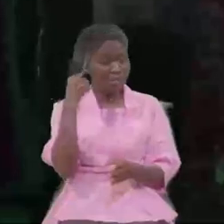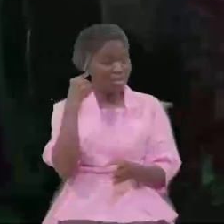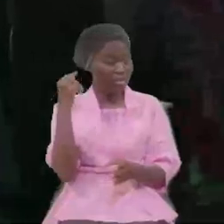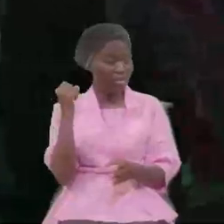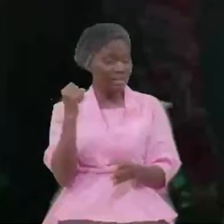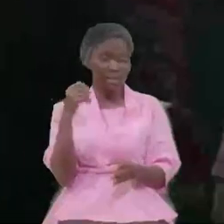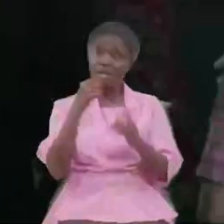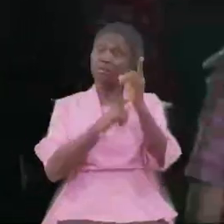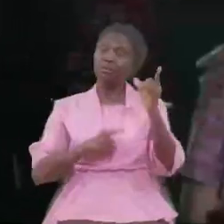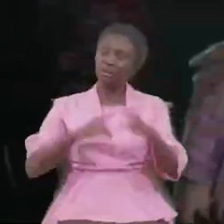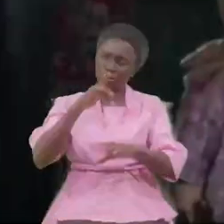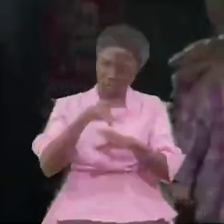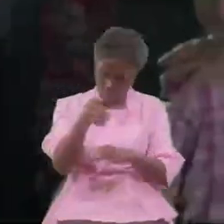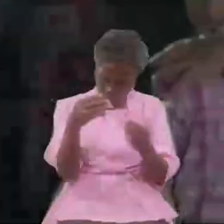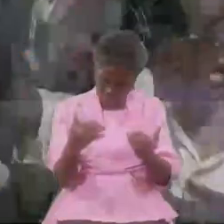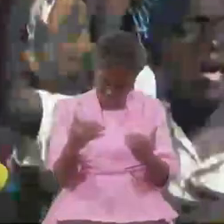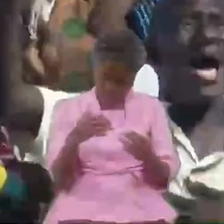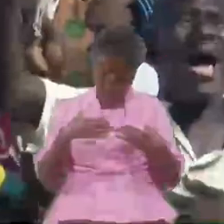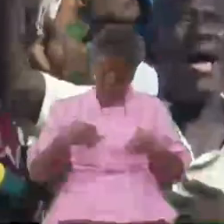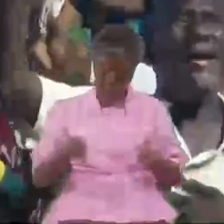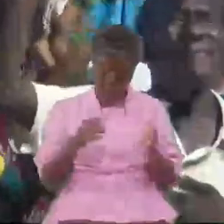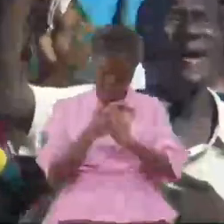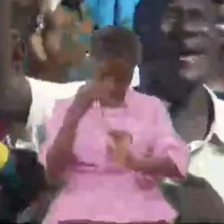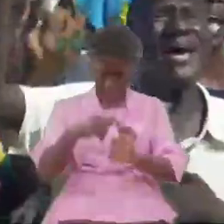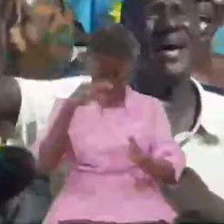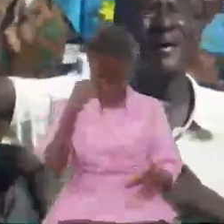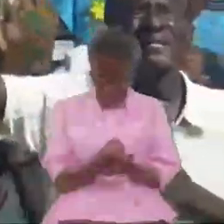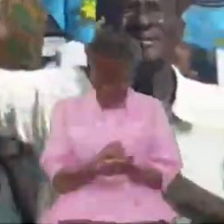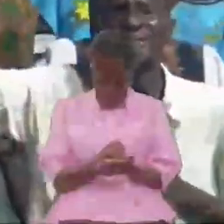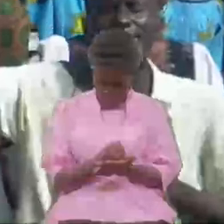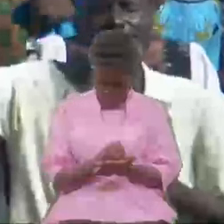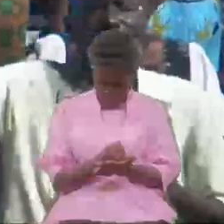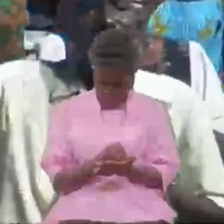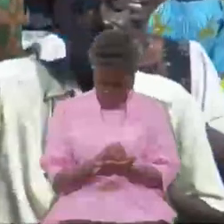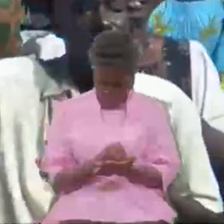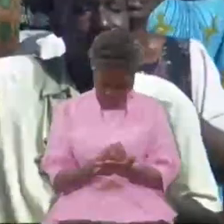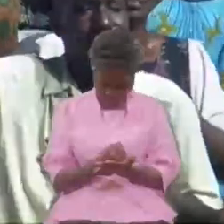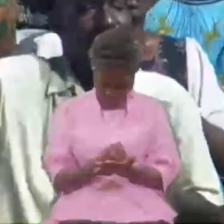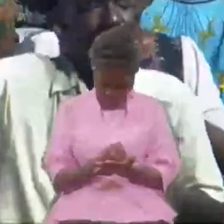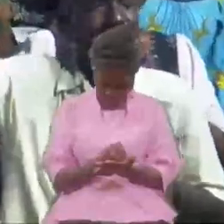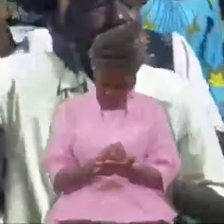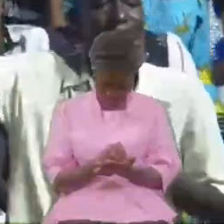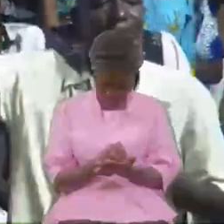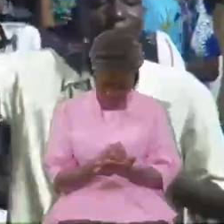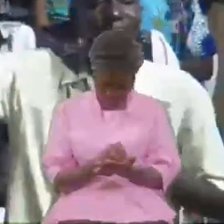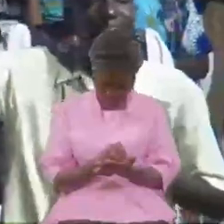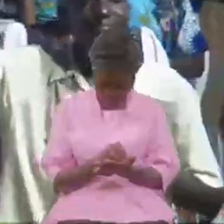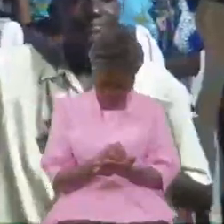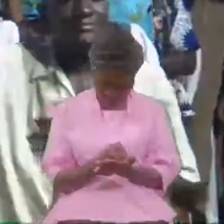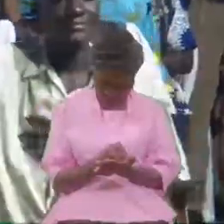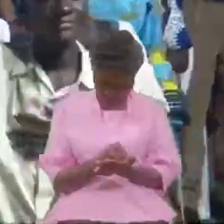la sourdité des deux oreilles reçoive la touche du Seigneur. Soyez-en guéri au nom de